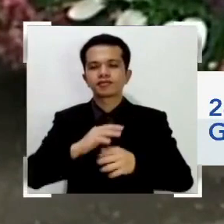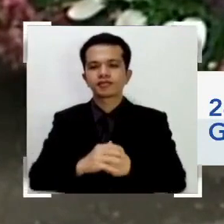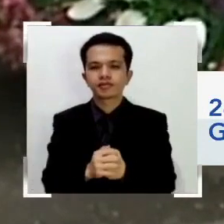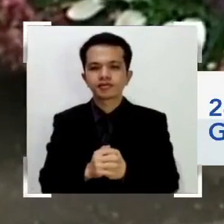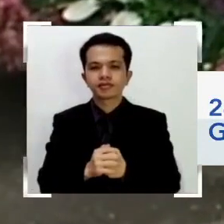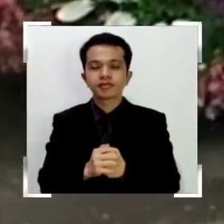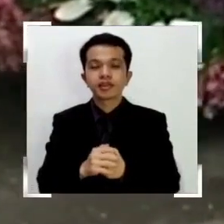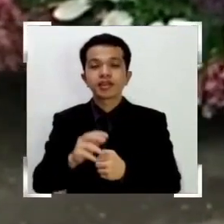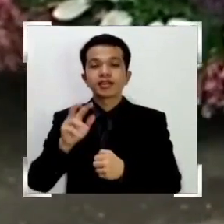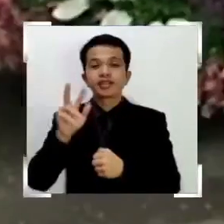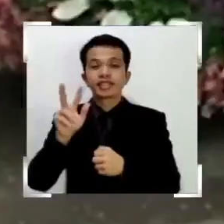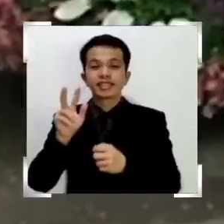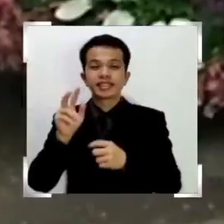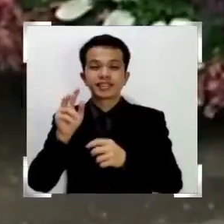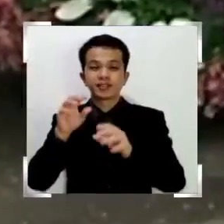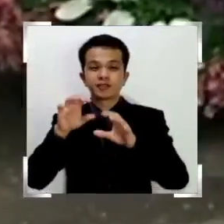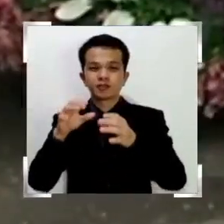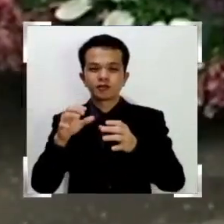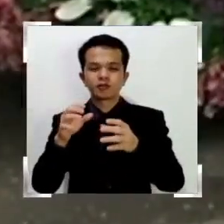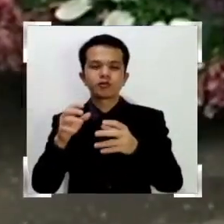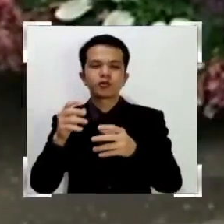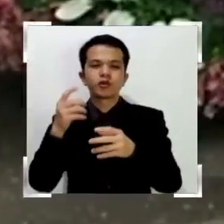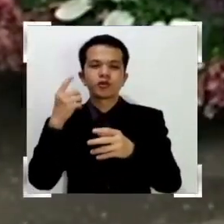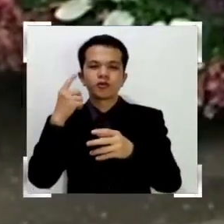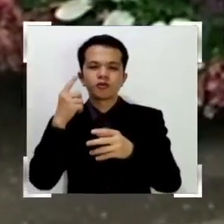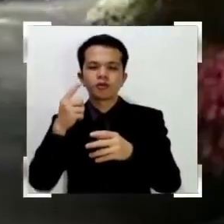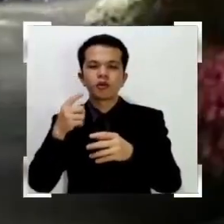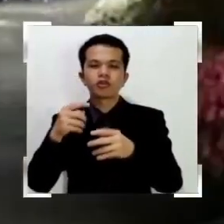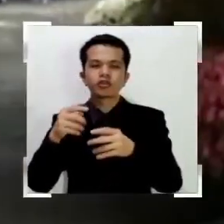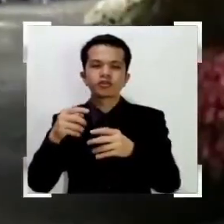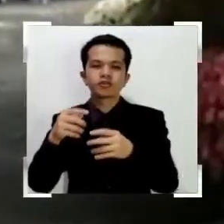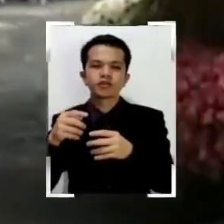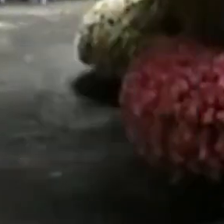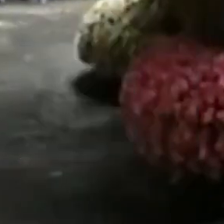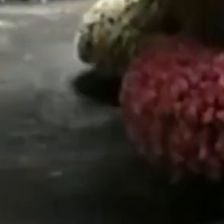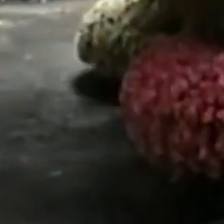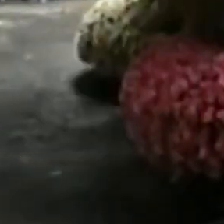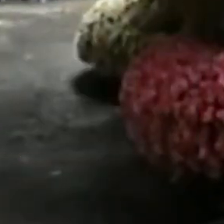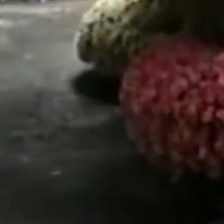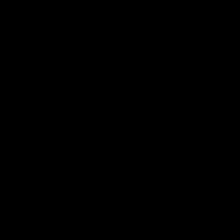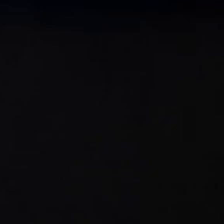naman ang magpapasiklaban sa Grand Street Dance Parade bukas.